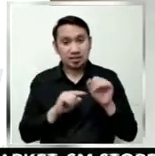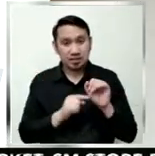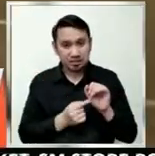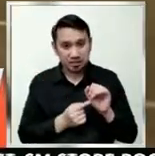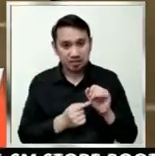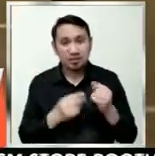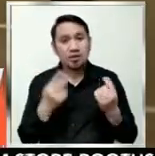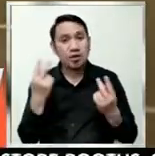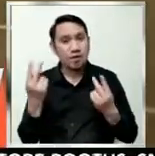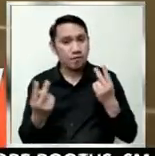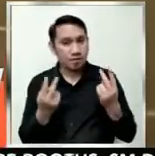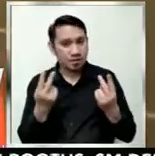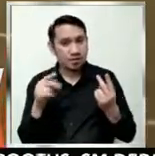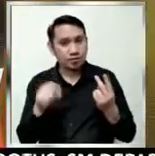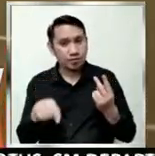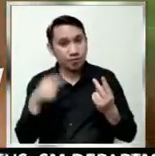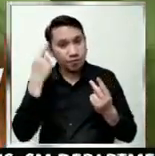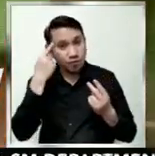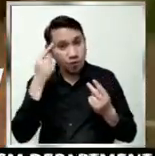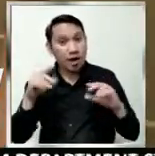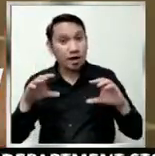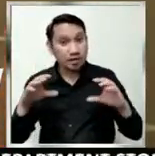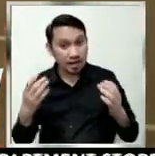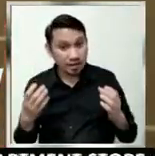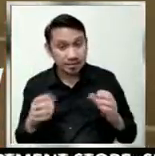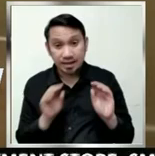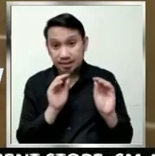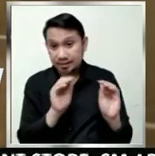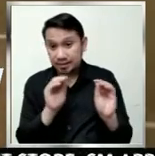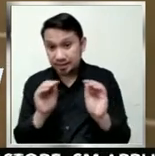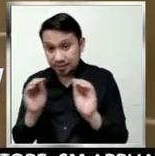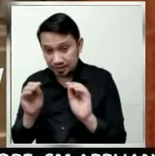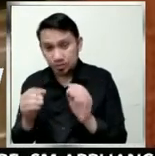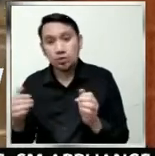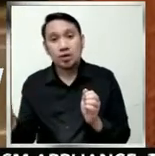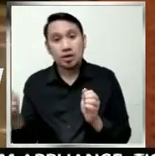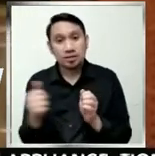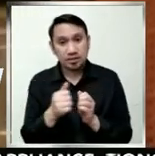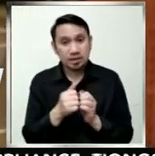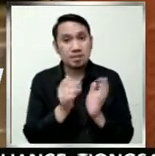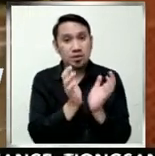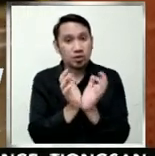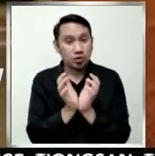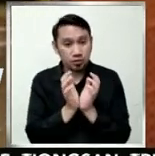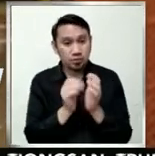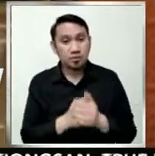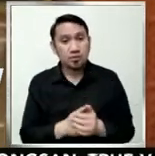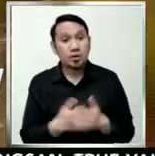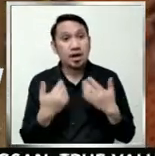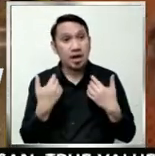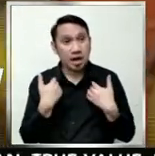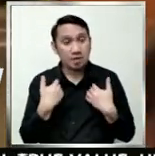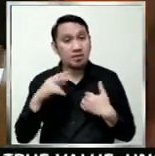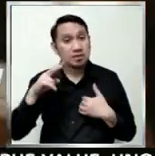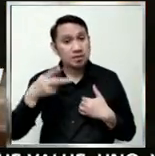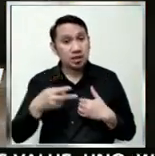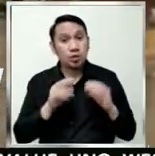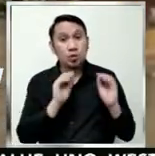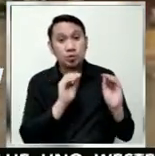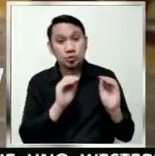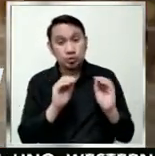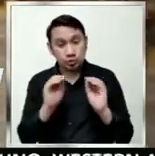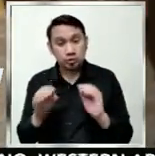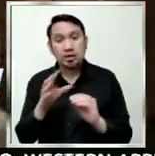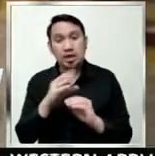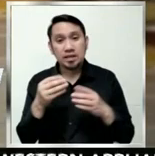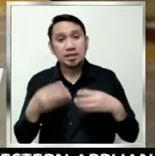GMA Masterclass para makasama ang komunidad. Una, pangalawa, makapagturo. Pangatlo, para makapagbigay ng